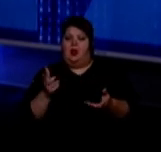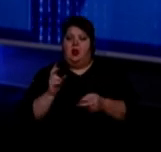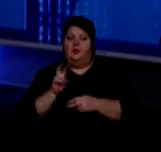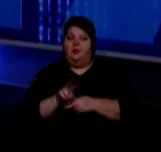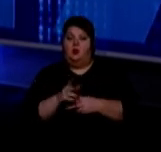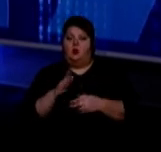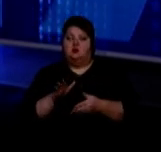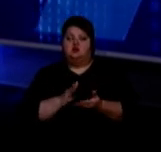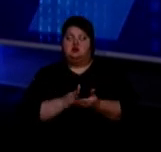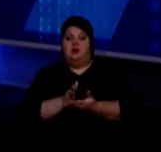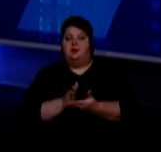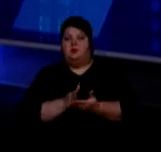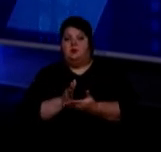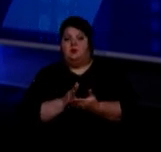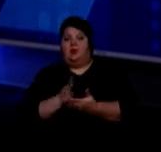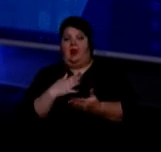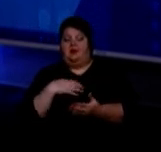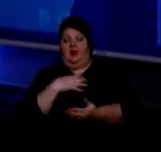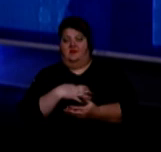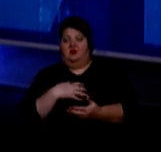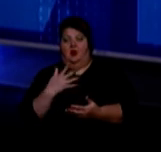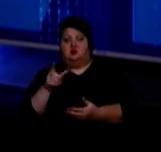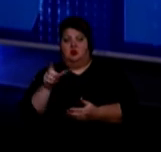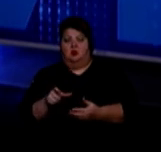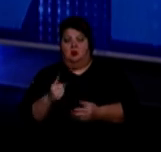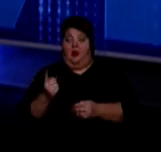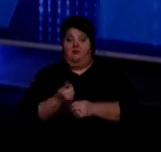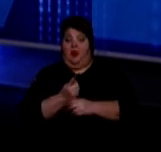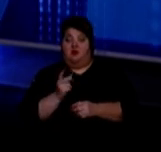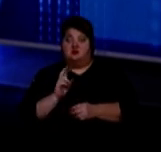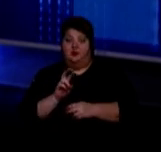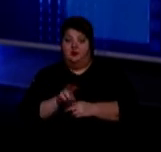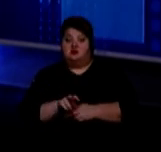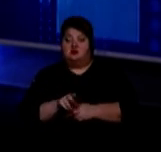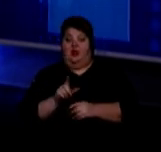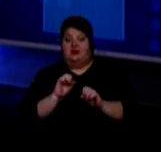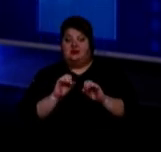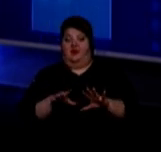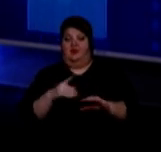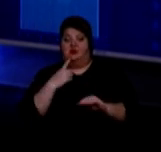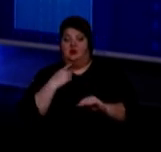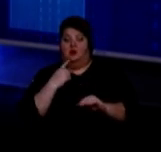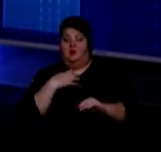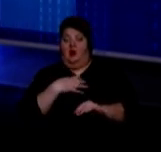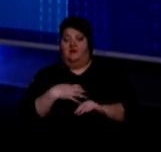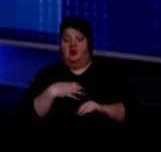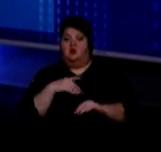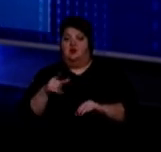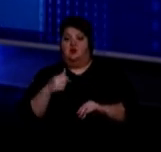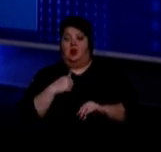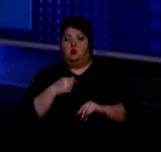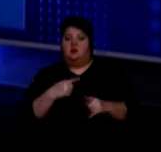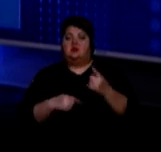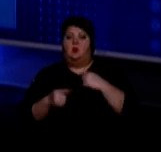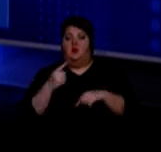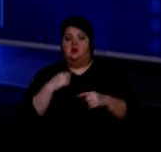нас, для нас важливо, якщо людина от навіть вперше прийшла здавати кров, важливо, щоб вона до нас і повернулася.